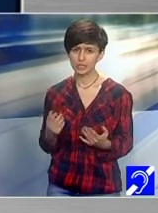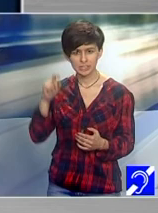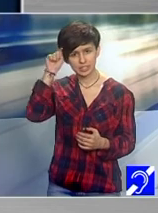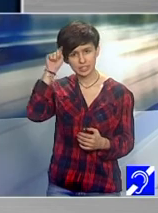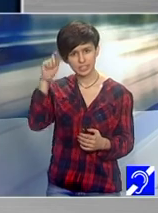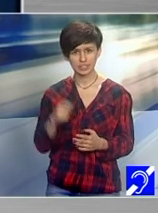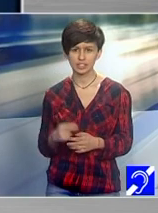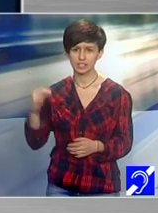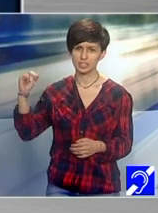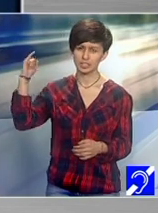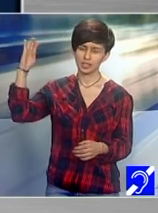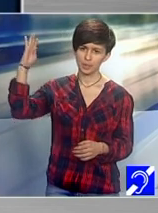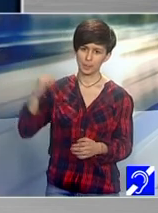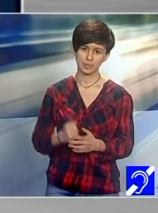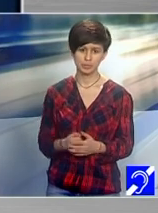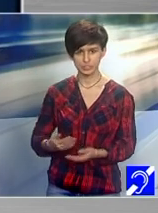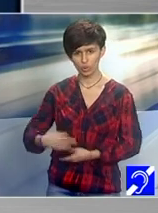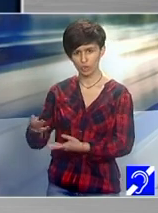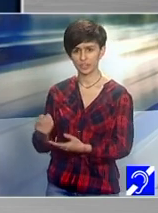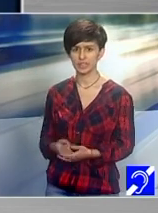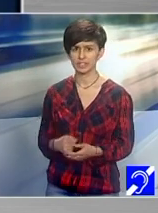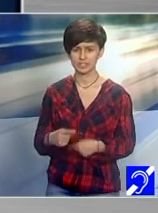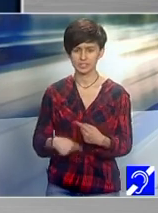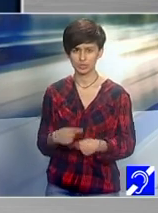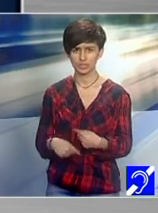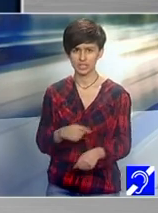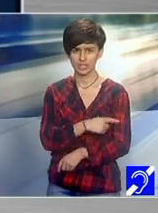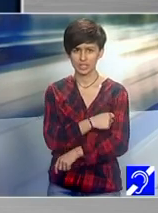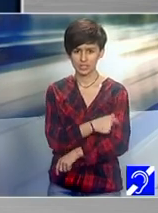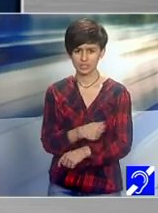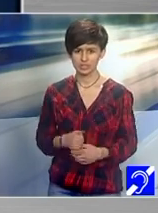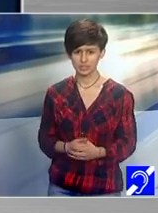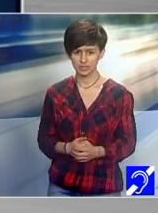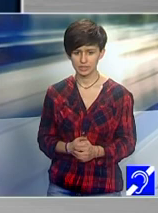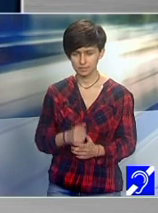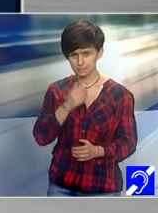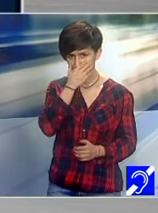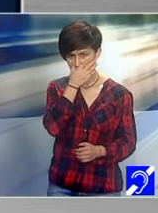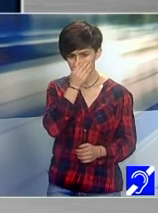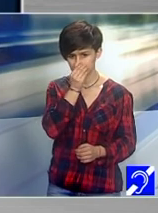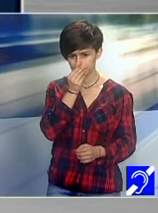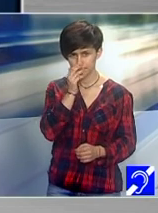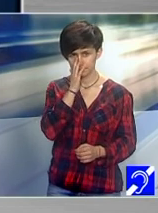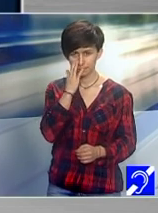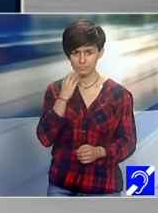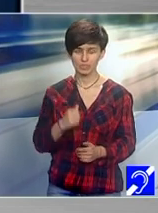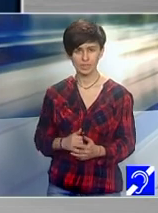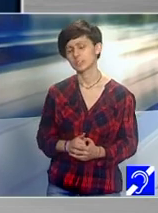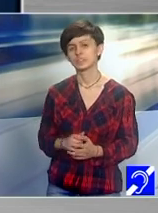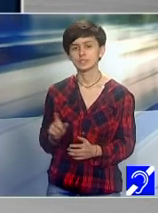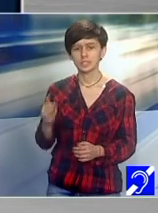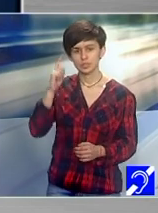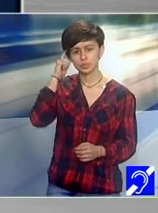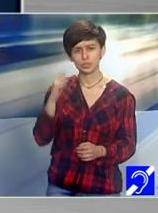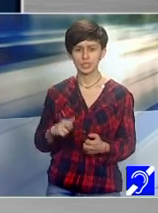găurile negre. Era fostul director Duță, care acum că are și probleme legale, care spunea, domnule, putem investi în sănătate mult mai mult dacă nu închidem găurile negre. Nu știu dacă chiar